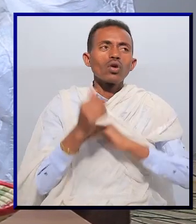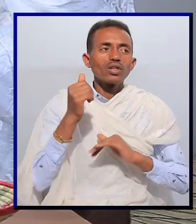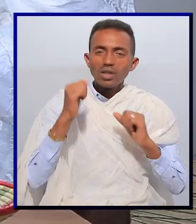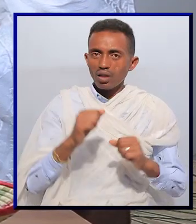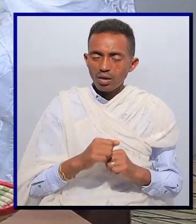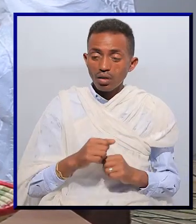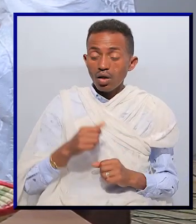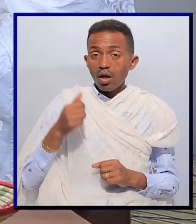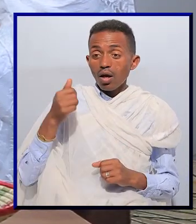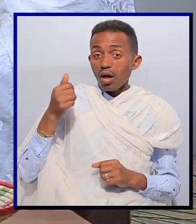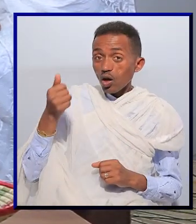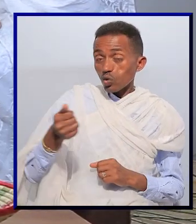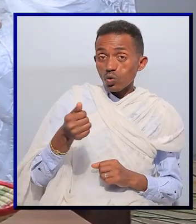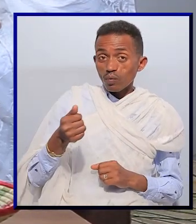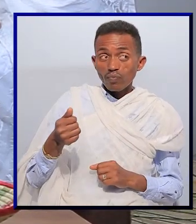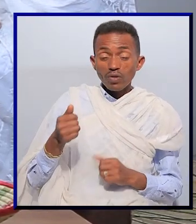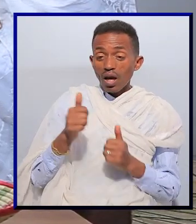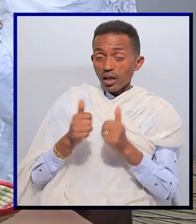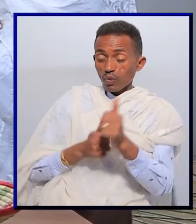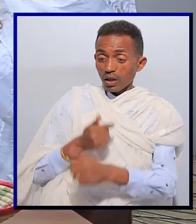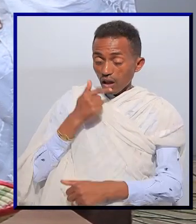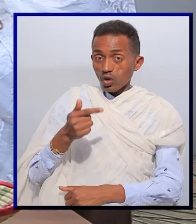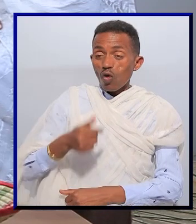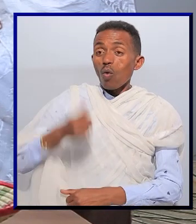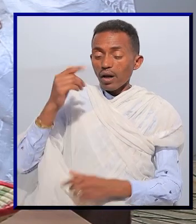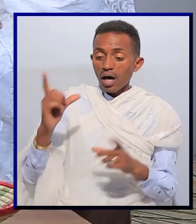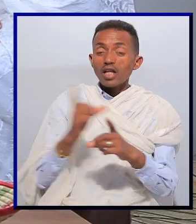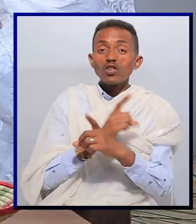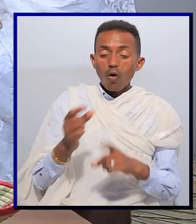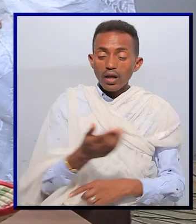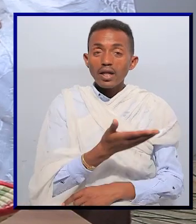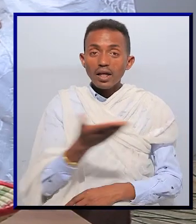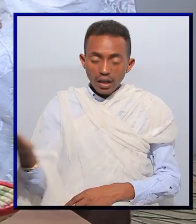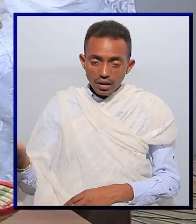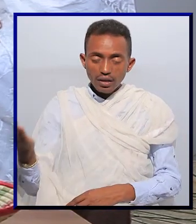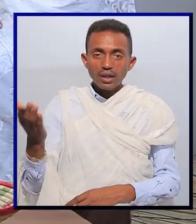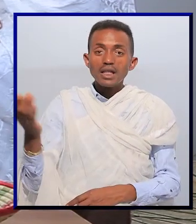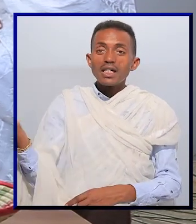ቀድም እንዳልነው ዋናው ተፈጥሯዊ ነገር ዘር ልንተካ በመንችልበት